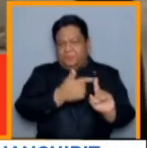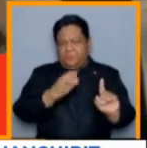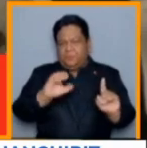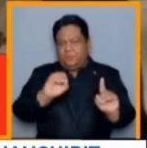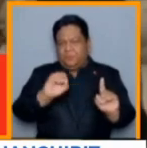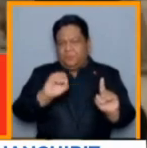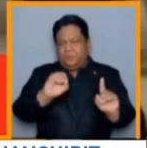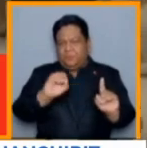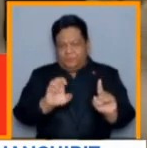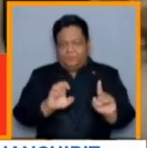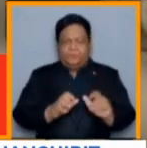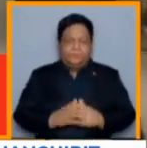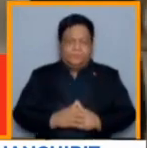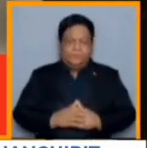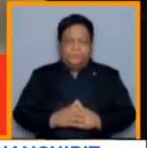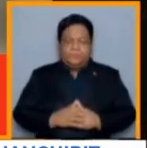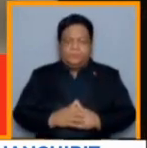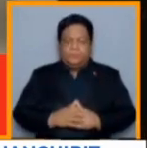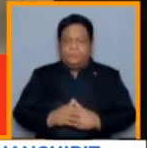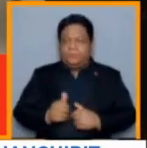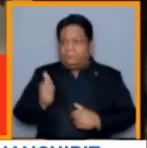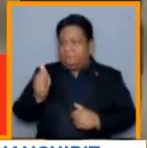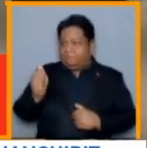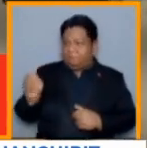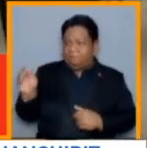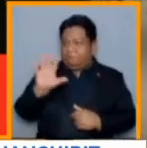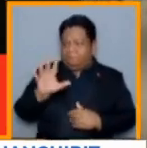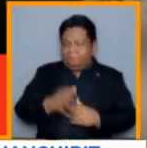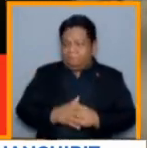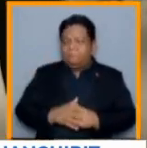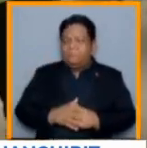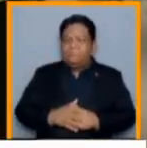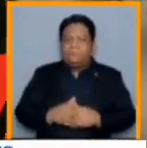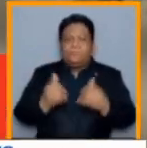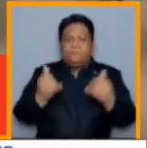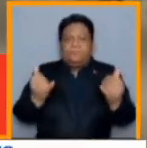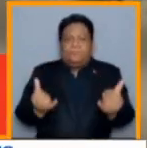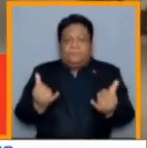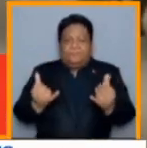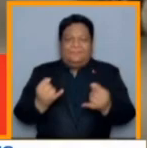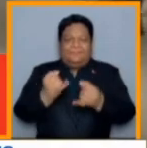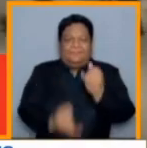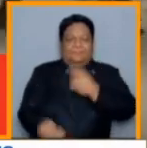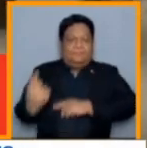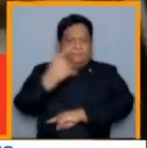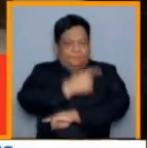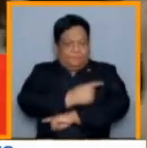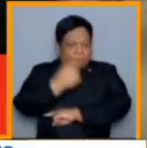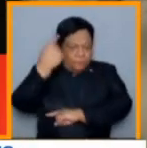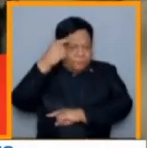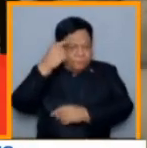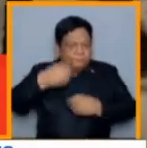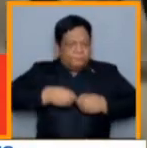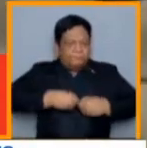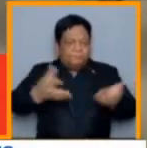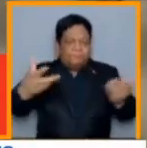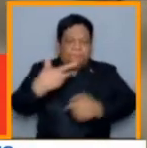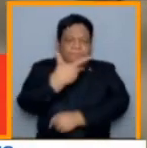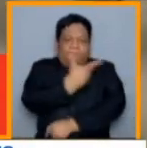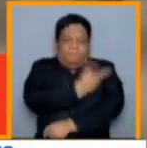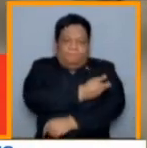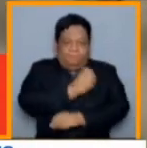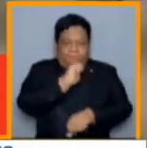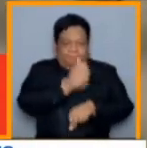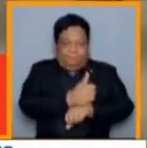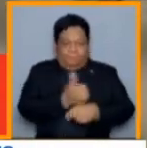Again, good morning. Ngayon na nga ang huling araw ng mobile vaccination drive rito sa PITX. At wala pang abiso kung i-extend